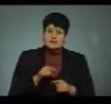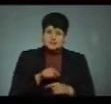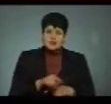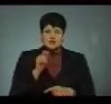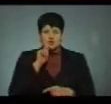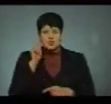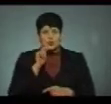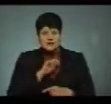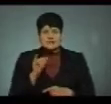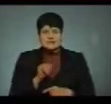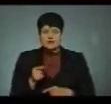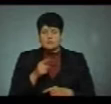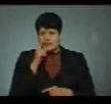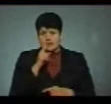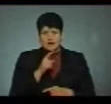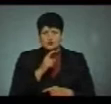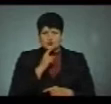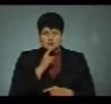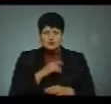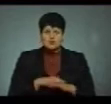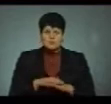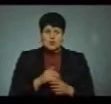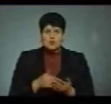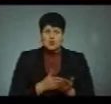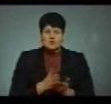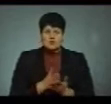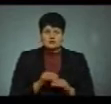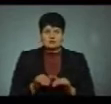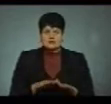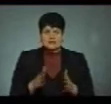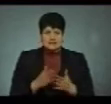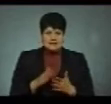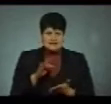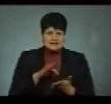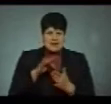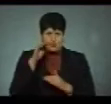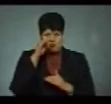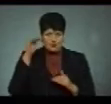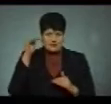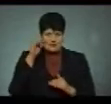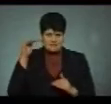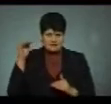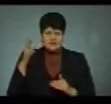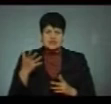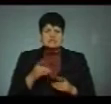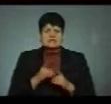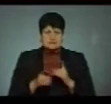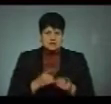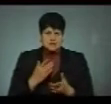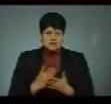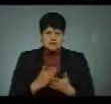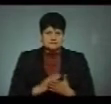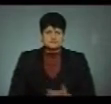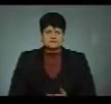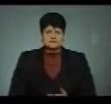і тернополяни не розуміють суспільно-політичних процесів, які відбуваються на центральному рівні, а також цих змін, які відбуваються на центральному